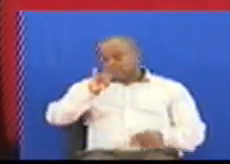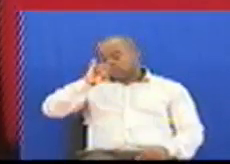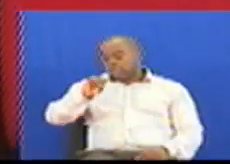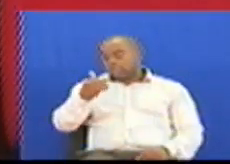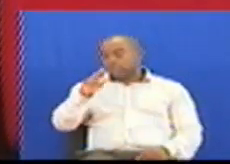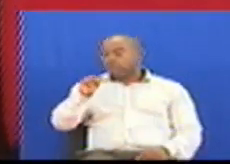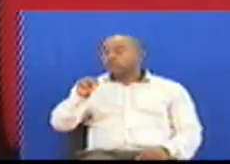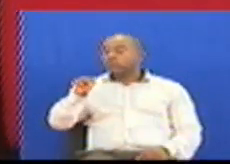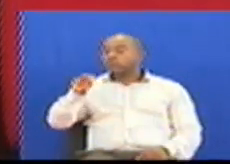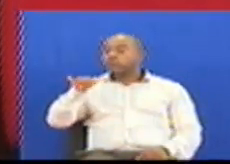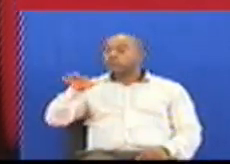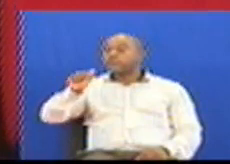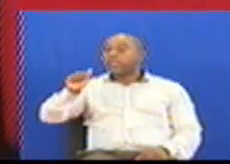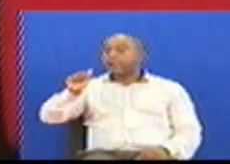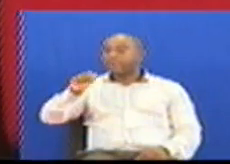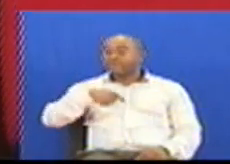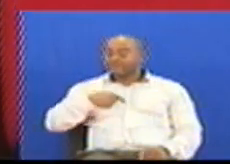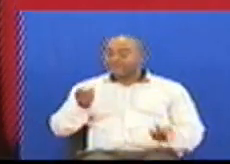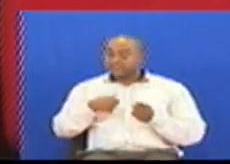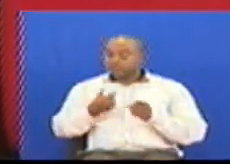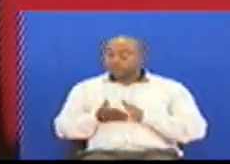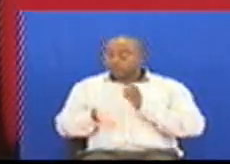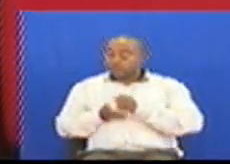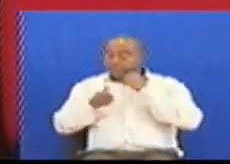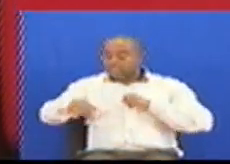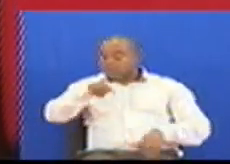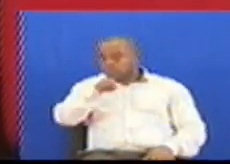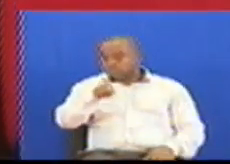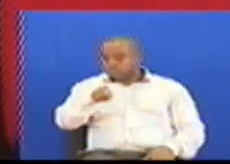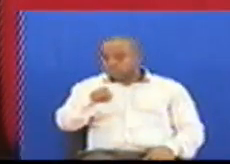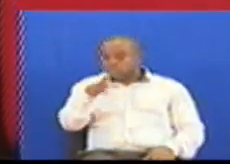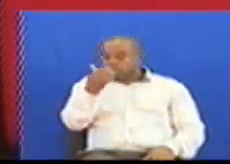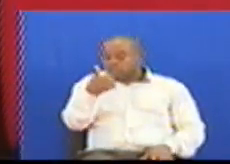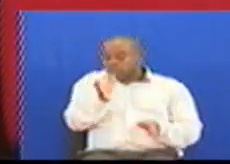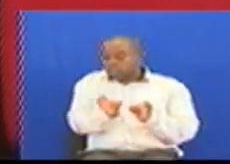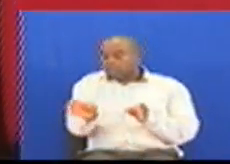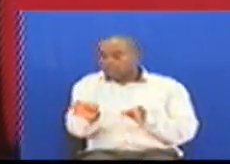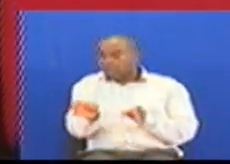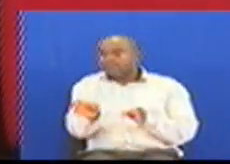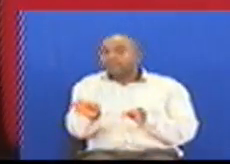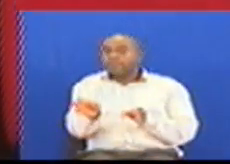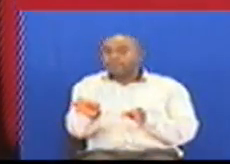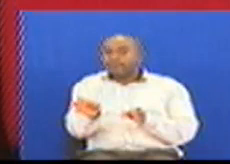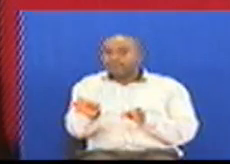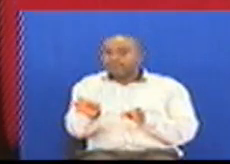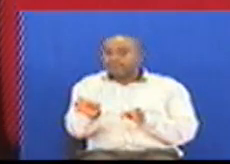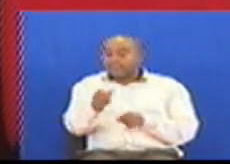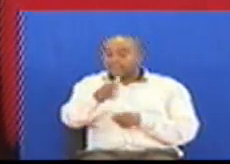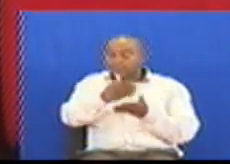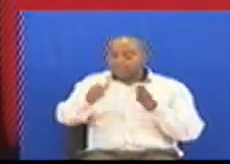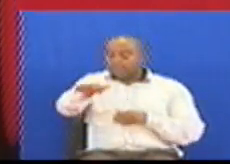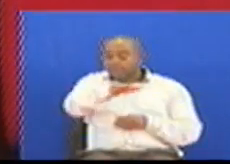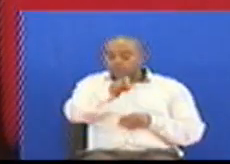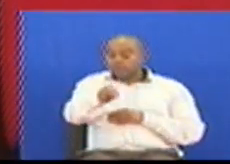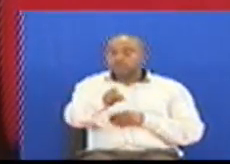Msenga, tulikuwa tunaomba utusaidie kwenye eneo hilo, ututengee fedha. Na maeneo ya Mishamo ambayo yana wakazi zaidi